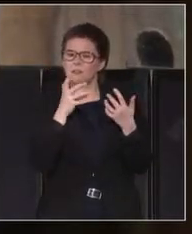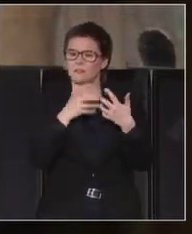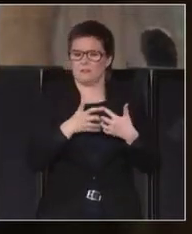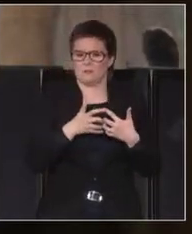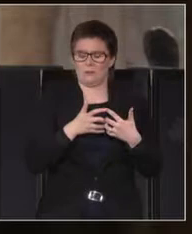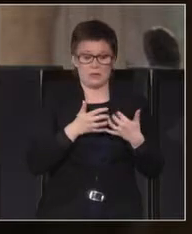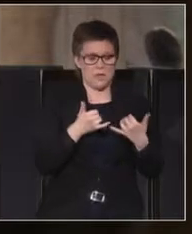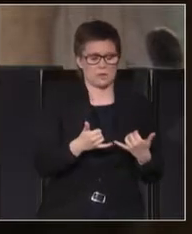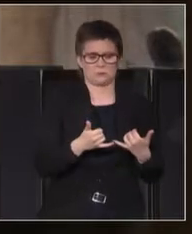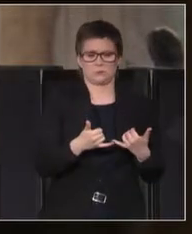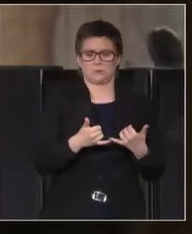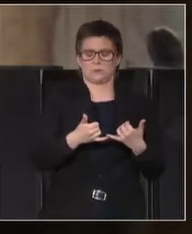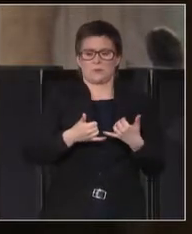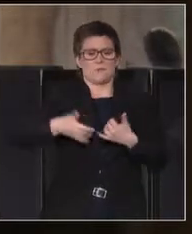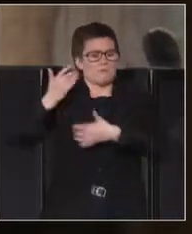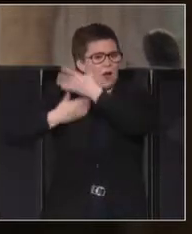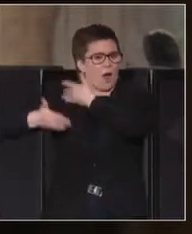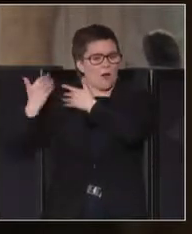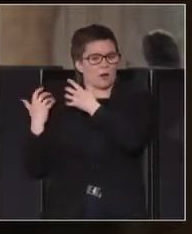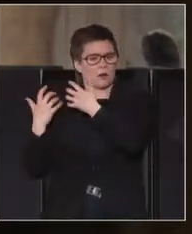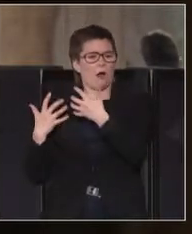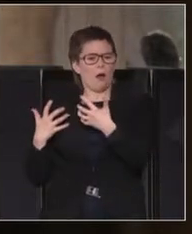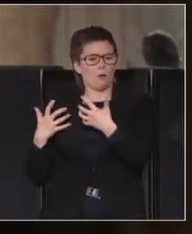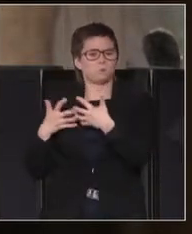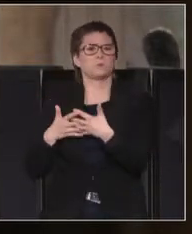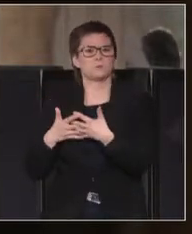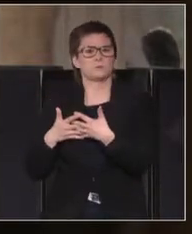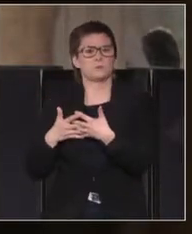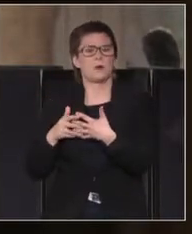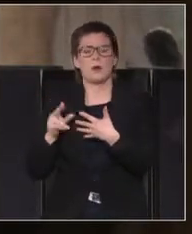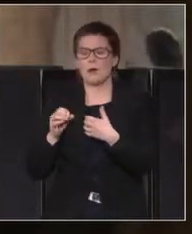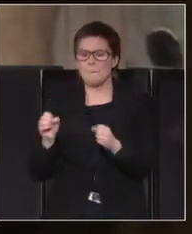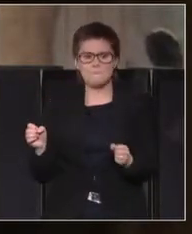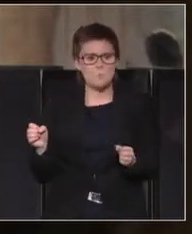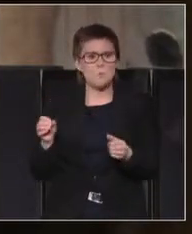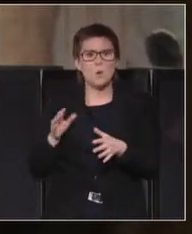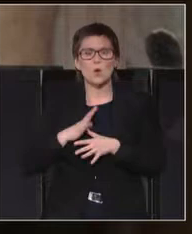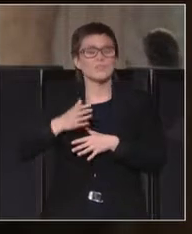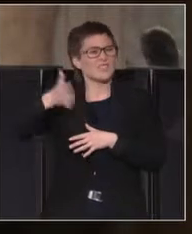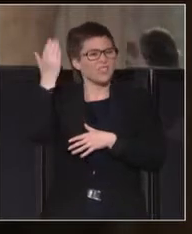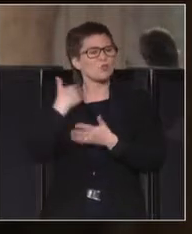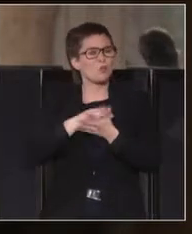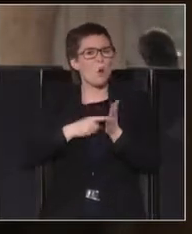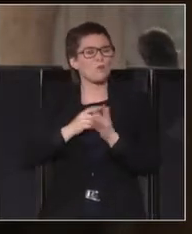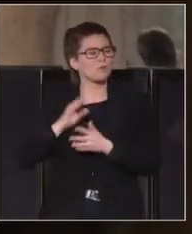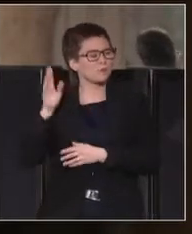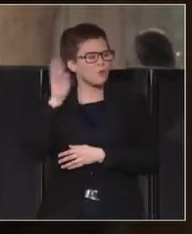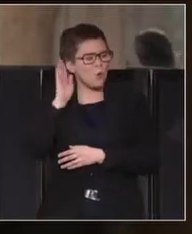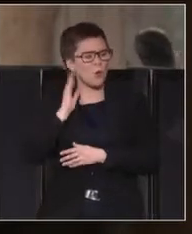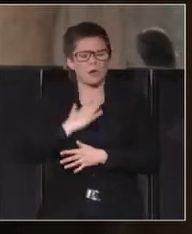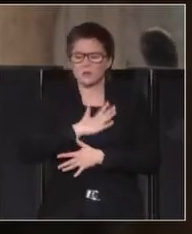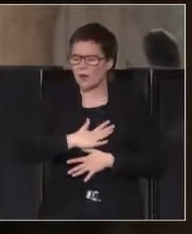und Vergangenheit. Denn plötzlich bekommt all das, was ich über diese Gräueltaten gehört habe, eine